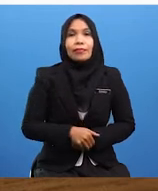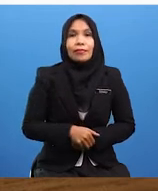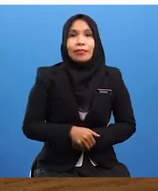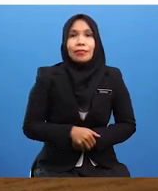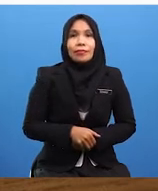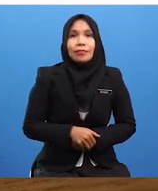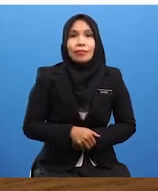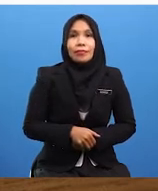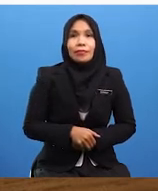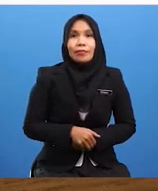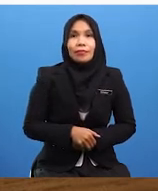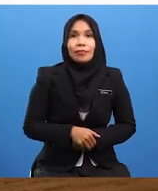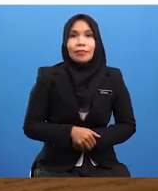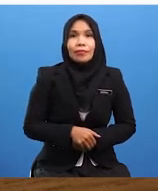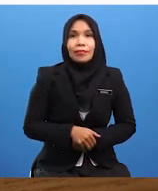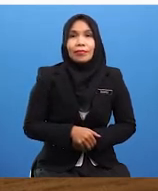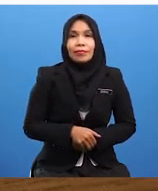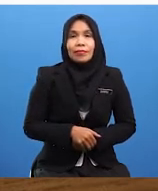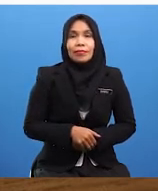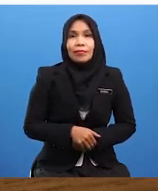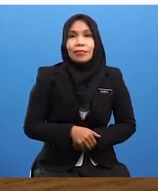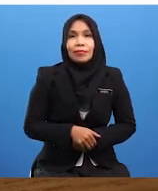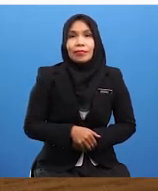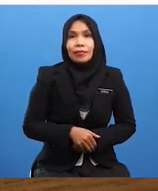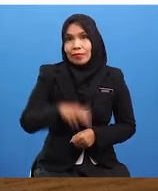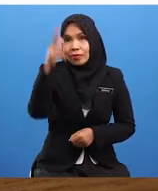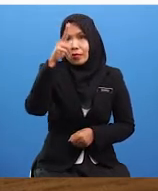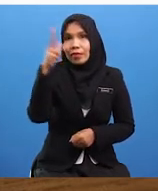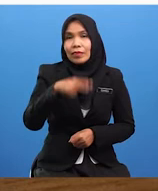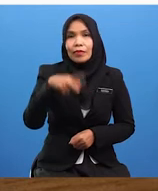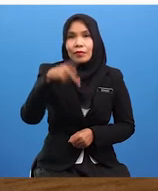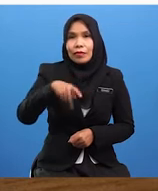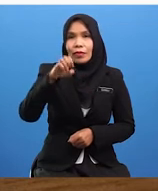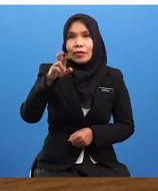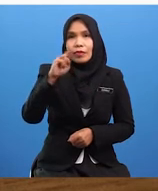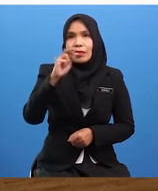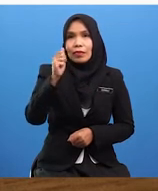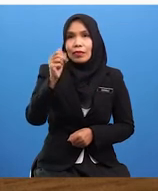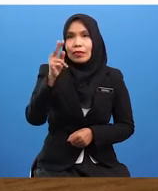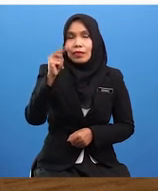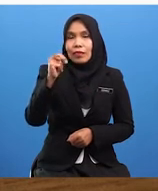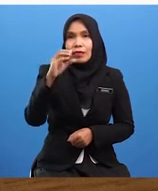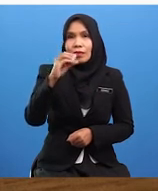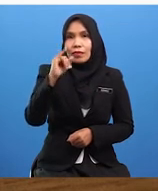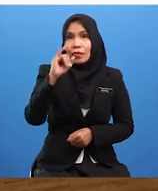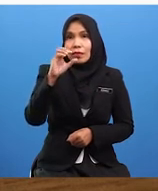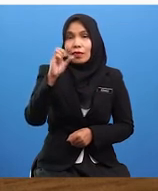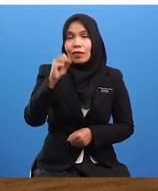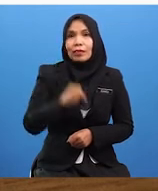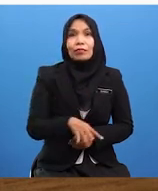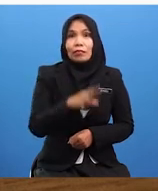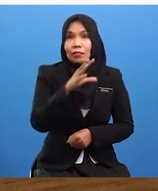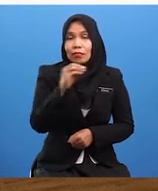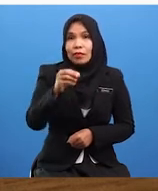kayu di Perancis pada tahun 1993 dan juga kerajaan Jepun untuk